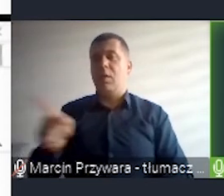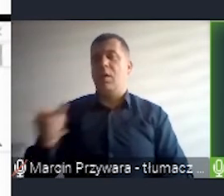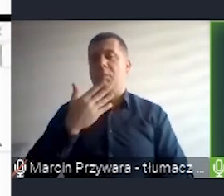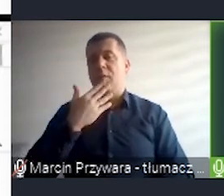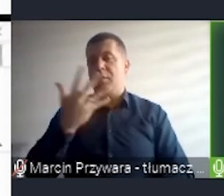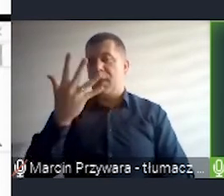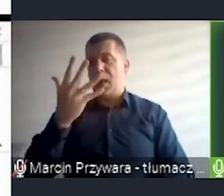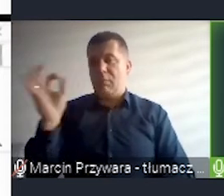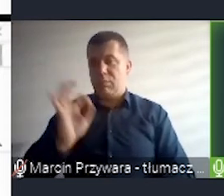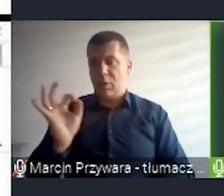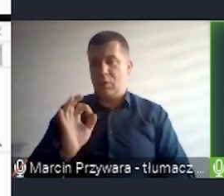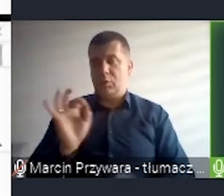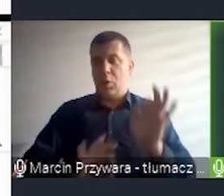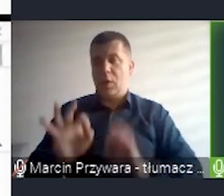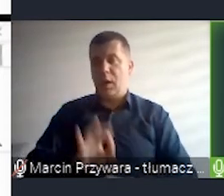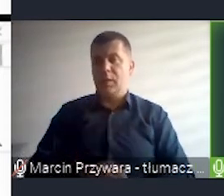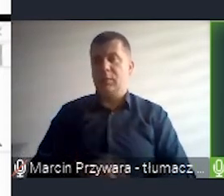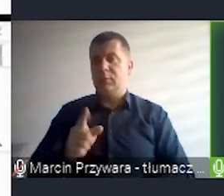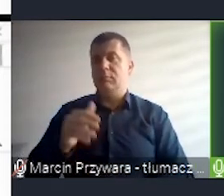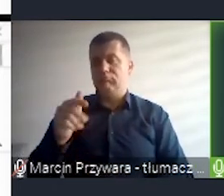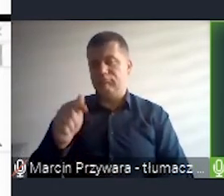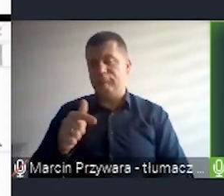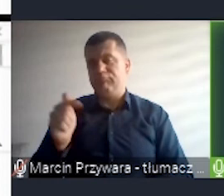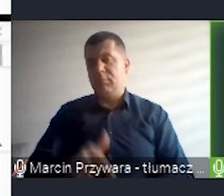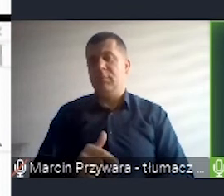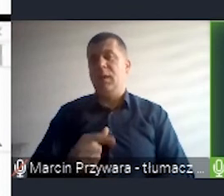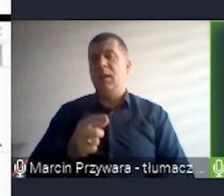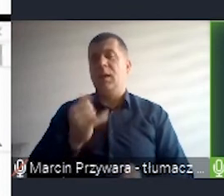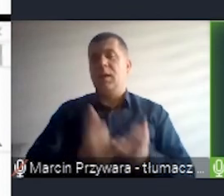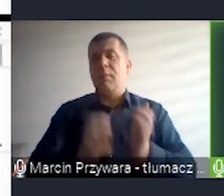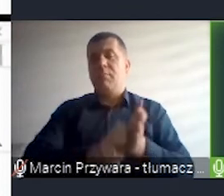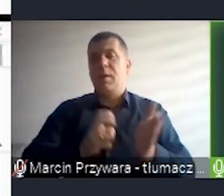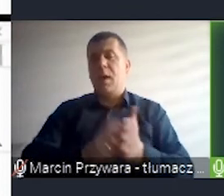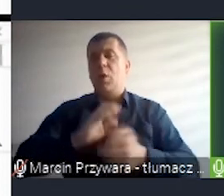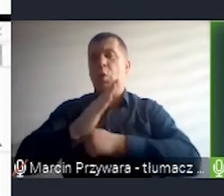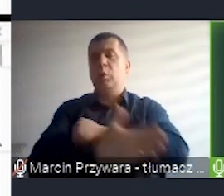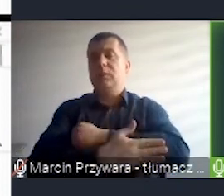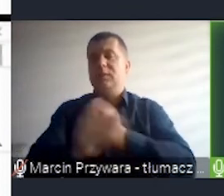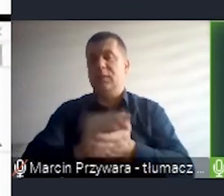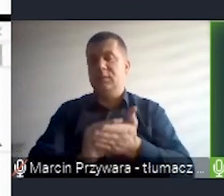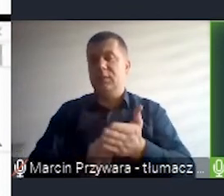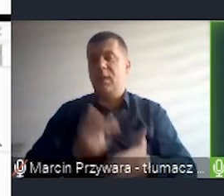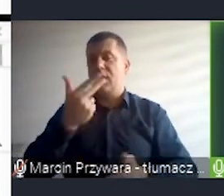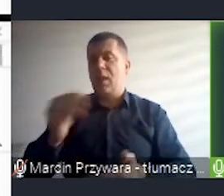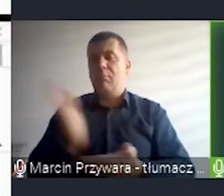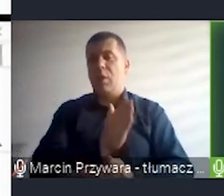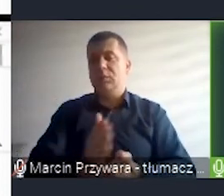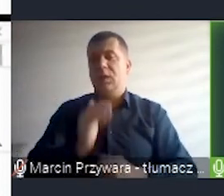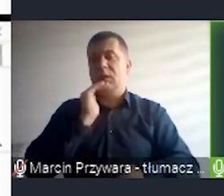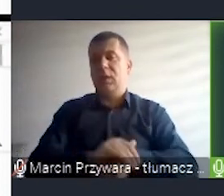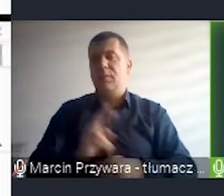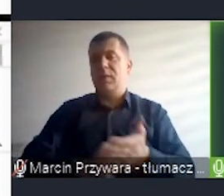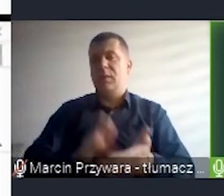że 5% korekty należy się za brak uzasadnienia niepodzielenia zamówienia na